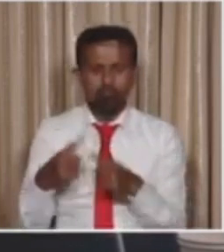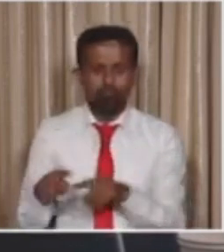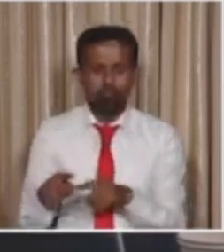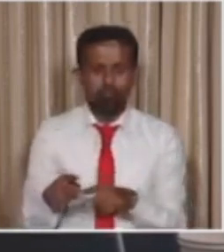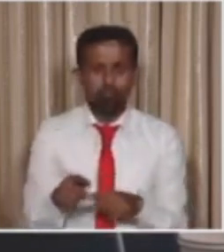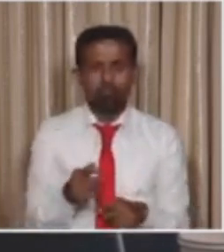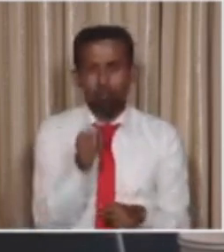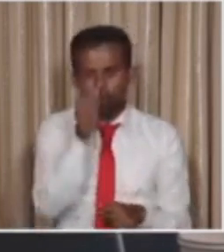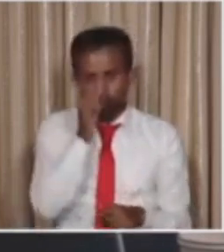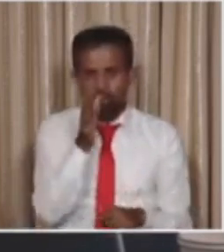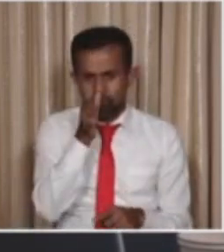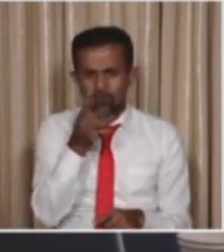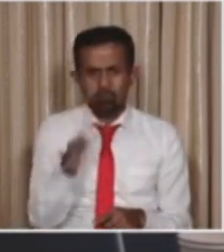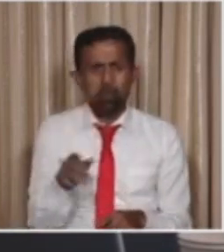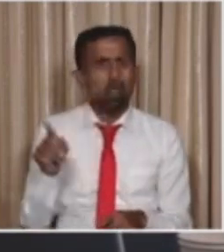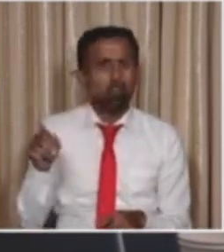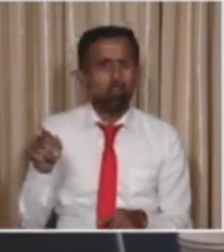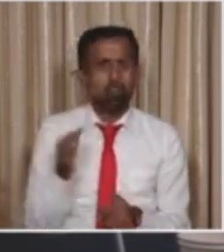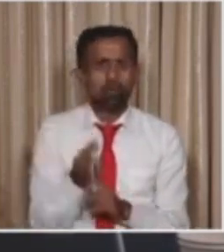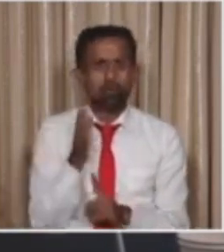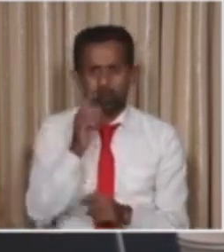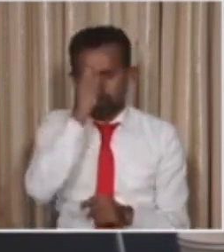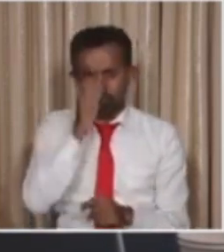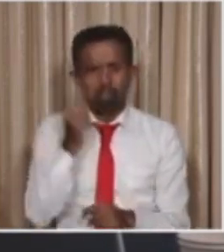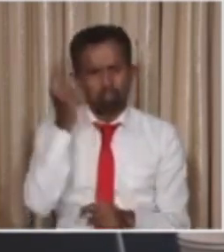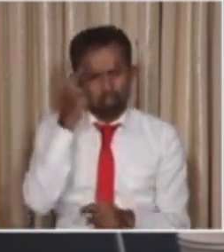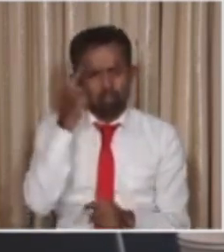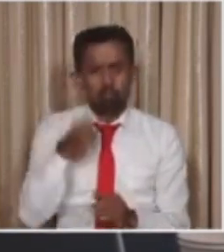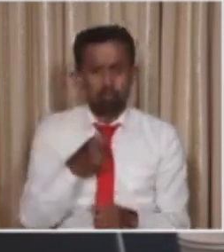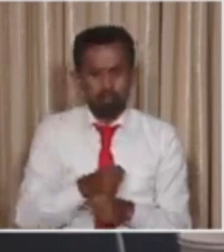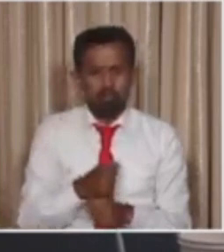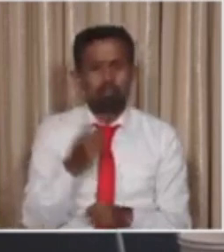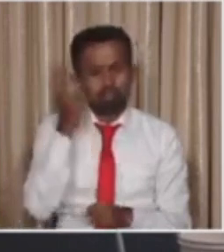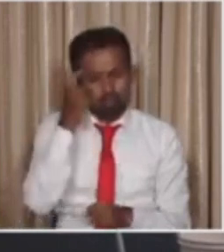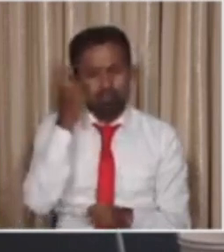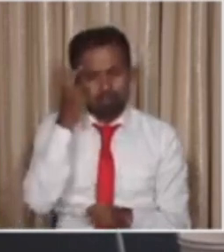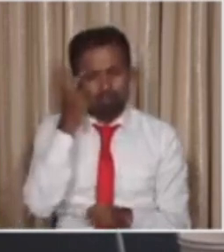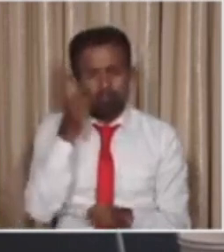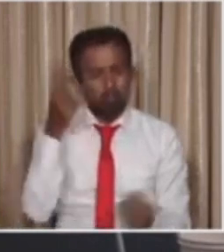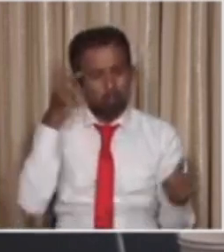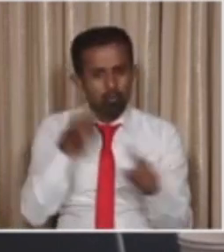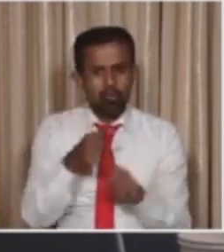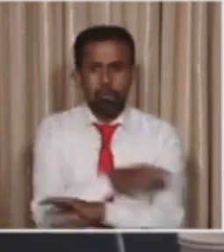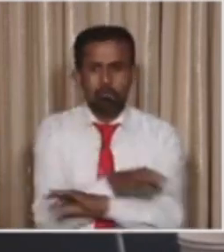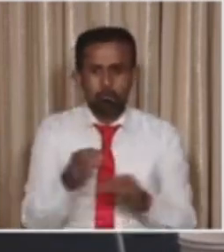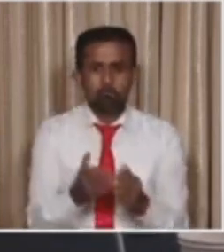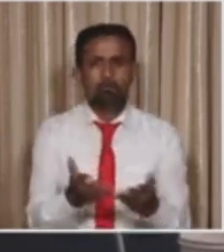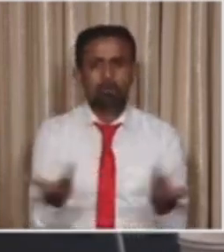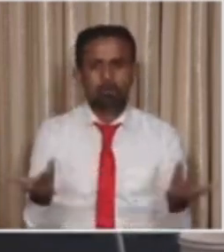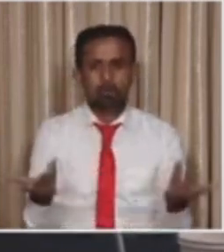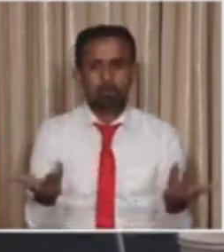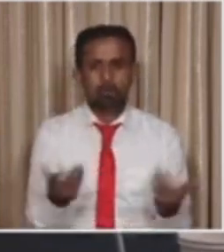இந்த அரசாங்கத்துக்கும் தெரியும், ஜனாதிபதி அவர்களுக்கும் தெரியும், இந்த அரசாங்கத்துக்கும் தெரியும். ஏன் அந்த நடவடிக்கை எடுக்கவில்லை? ஆகவே ஊழலுக்கு எதிரான